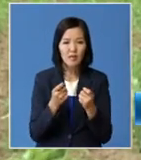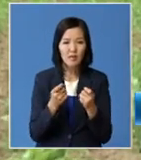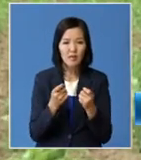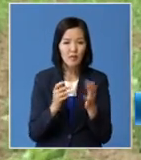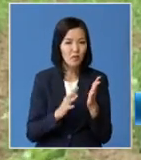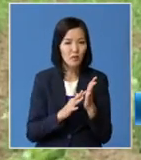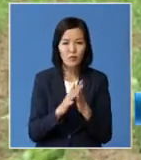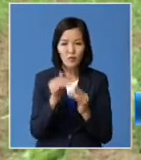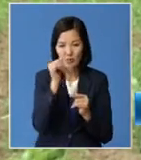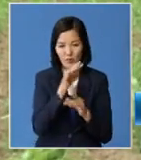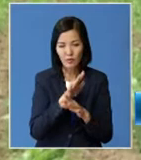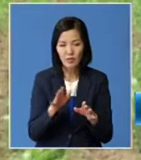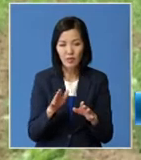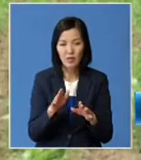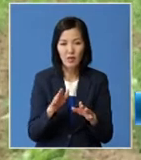жөнді көтерілмей жатыр. Өйткені